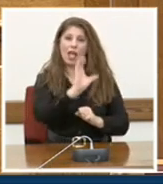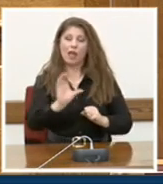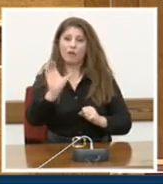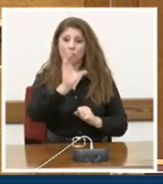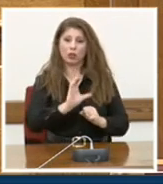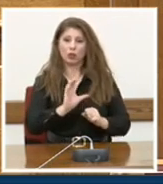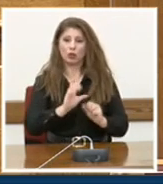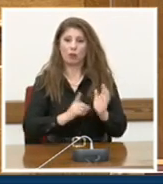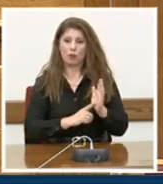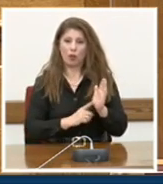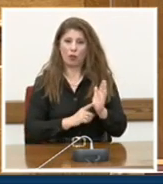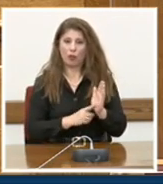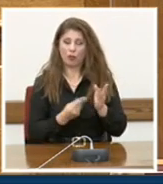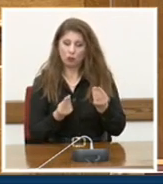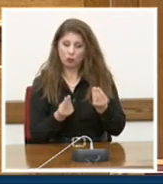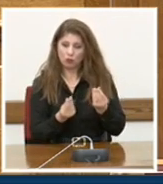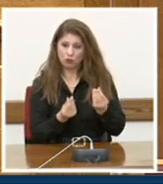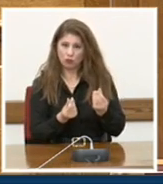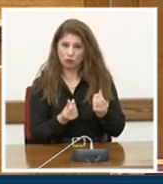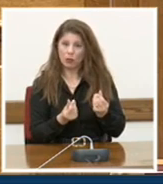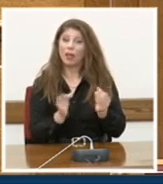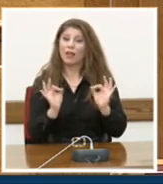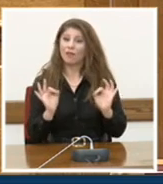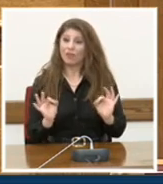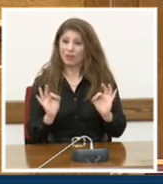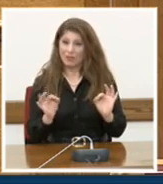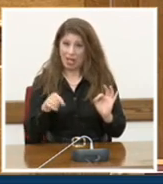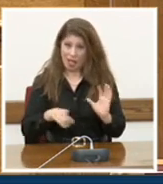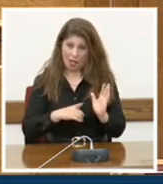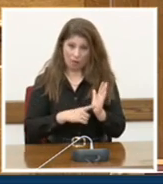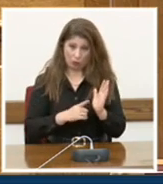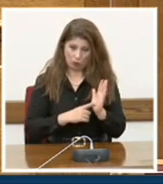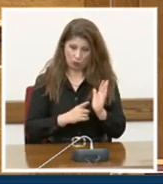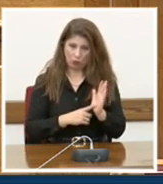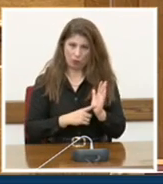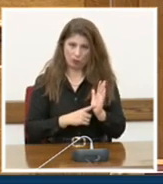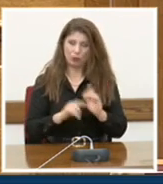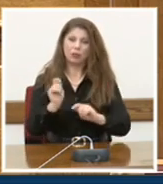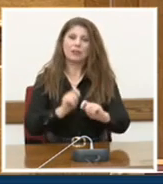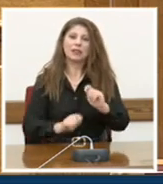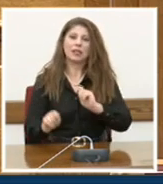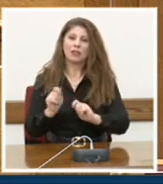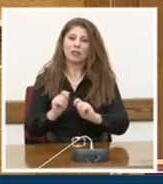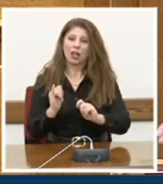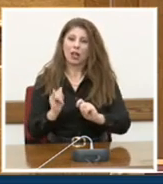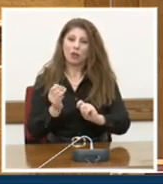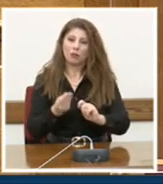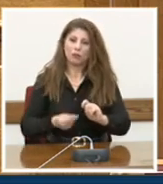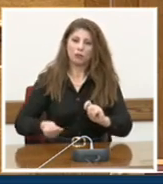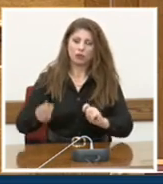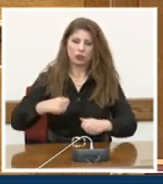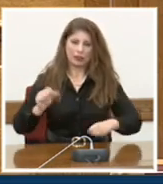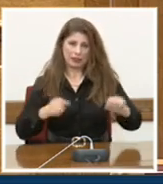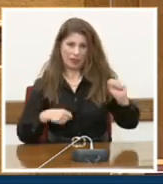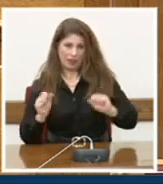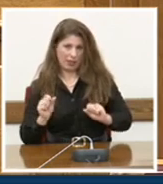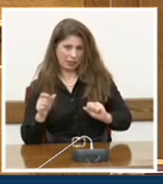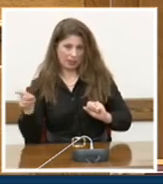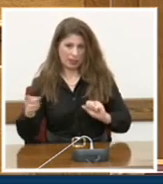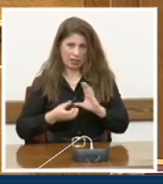οπλοστάσιο. Και φυσικά αυτή την νομοθεσία την έκανε ακόμα πιο αντιδραστική με τη σειρά της η Νέα